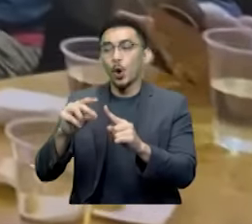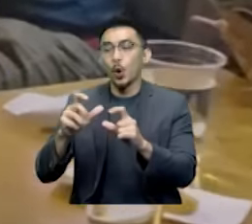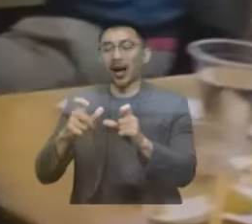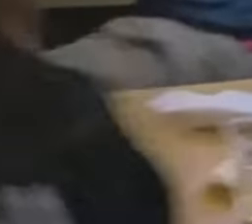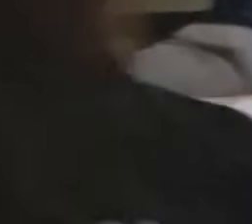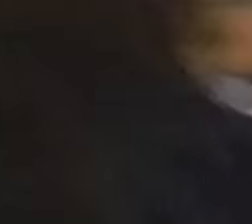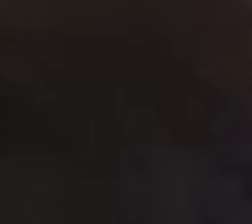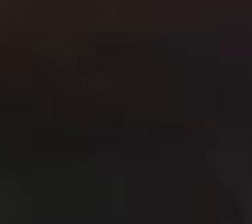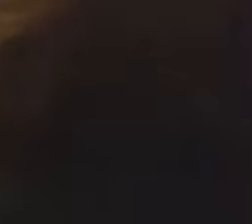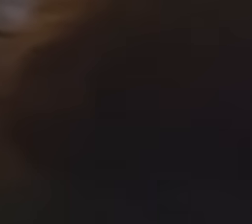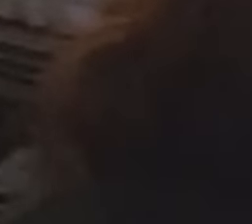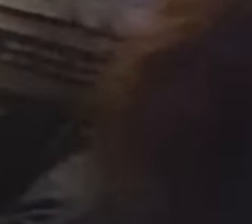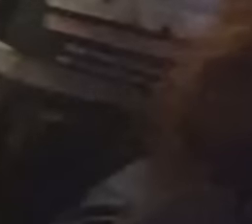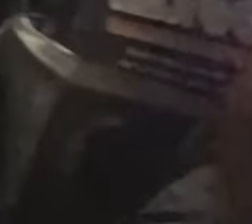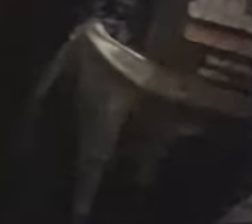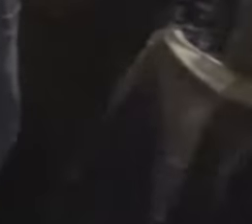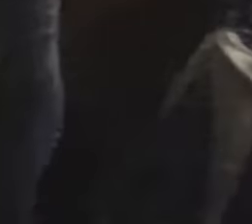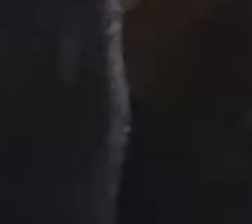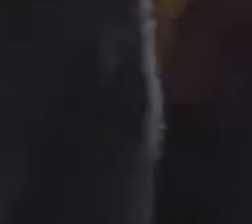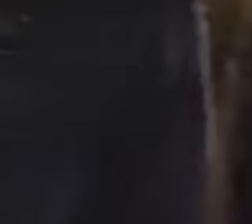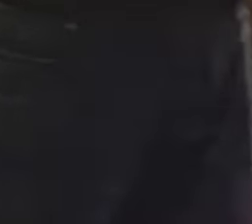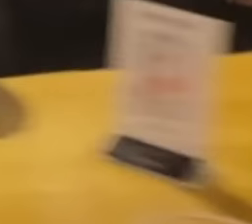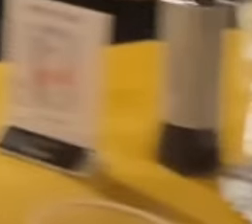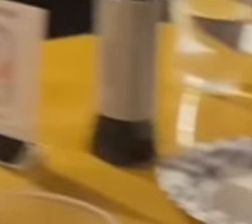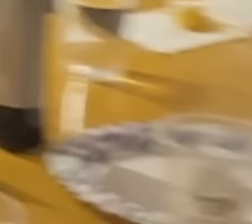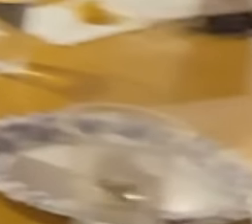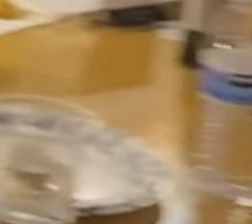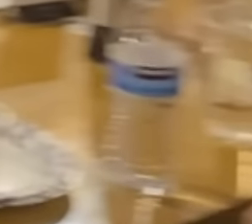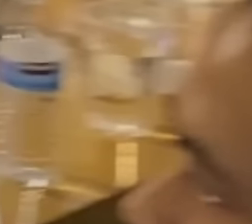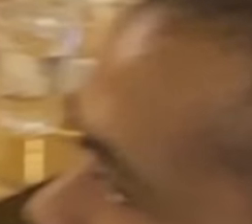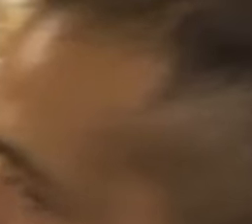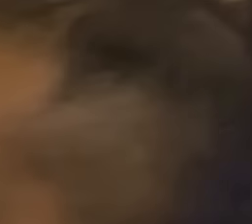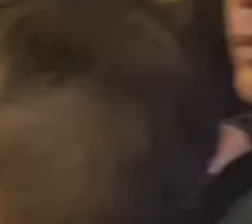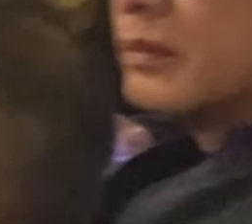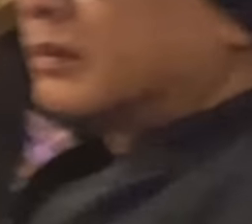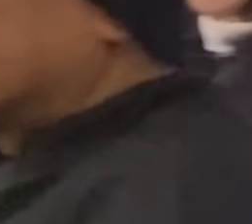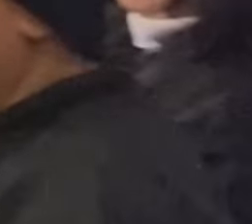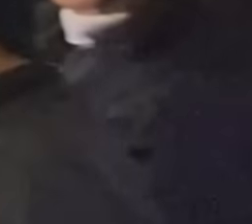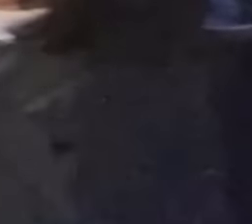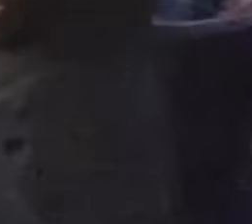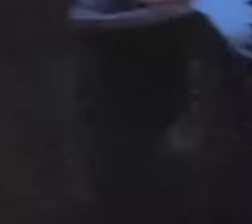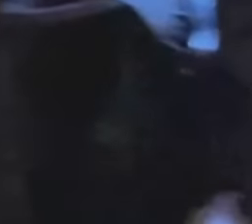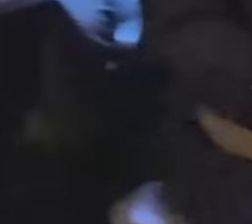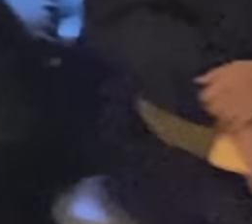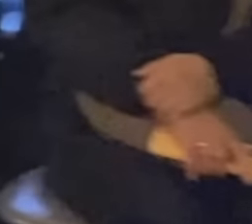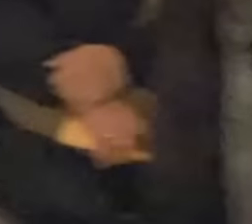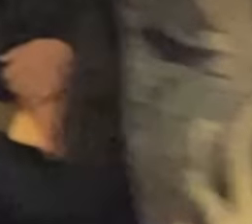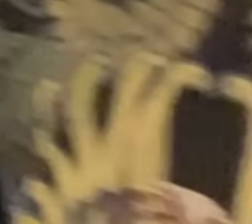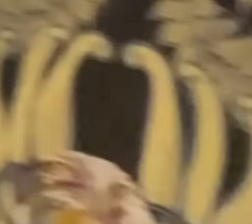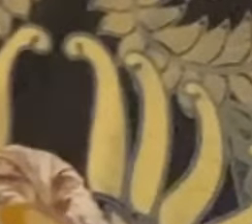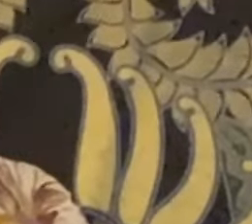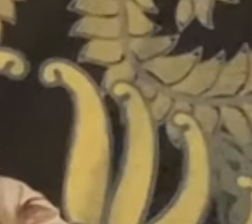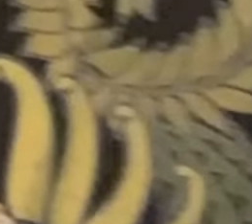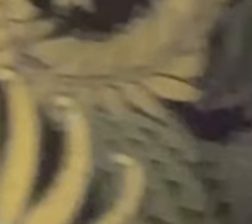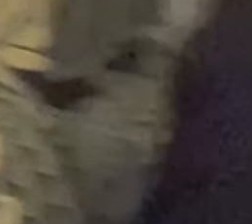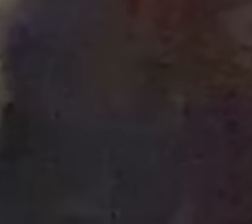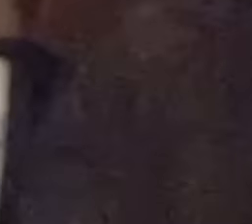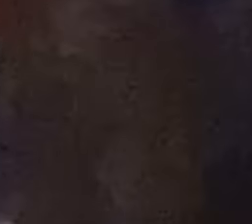ini diikuti berbagai lapisan masyarakat di seluruh dunia. Aksi Kamisan yang telah dimulai sejak tahun 2007